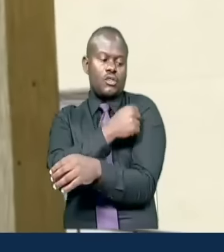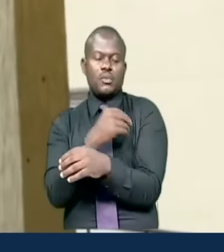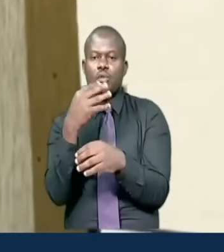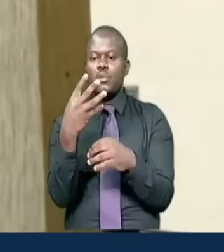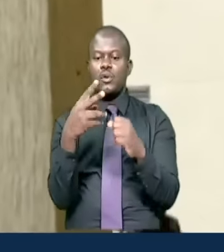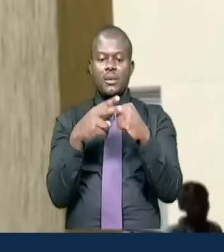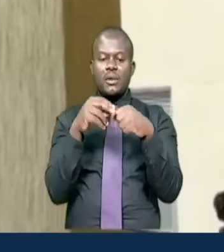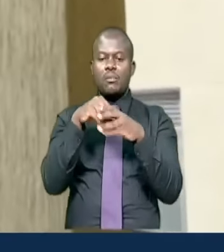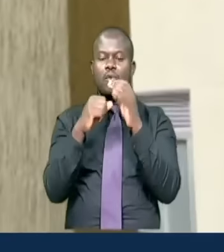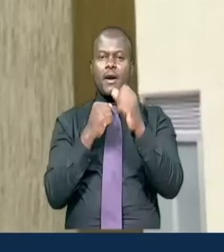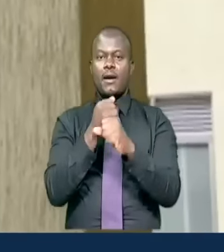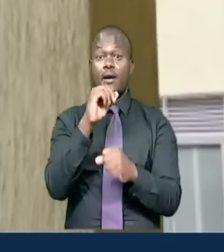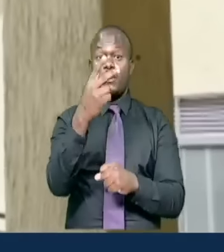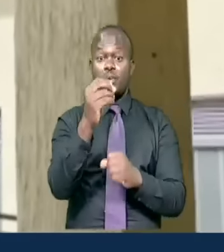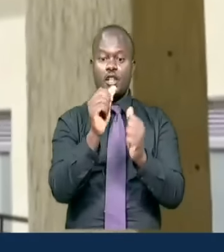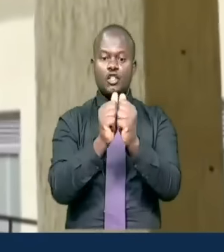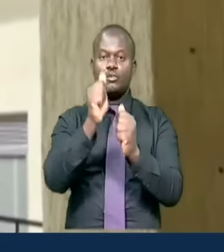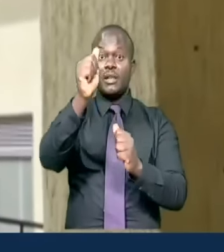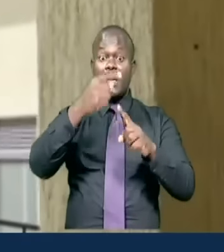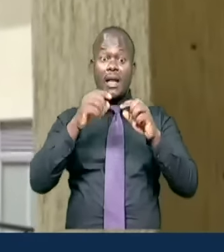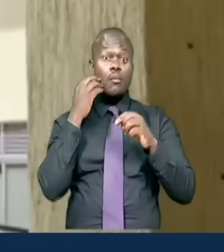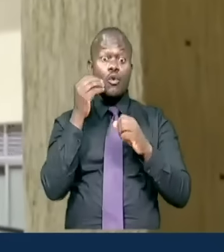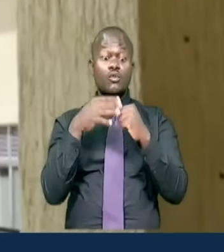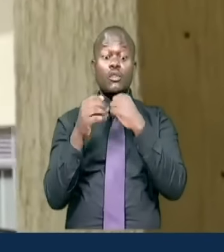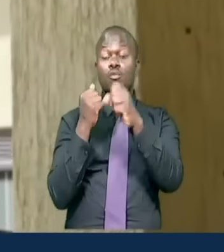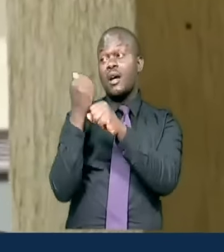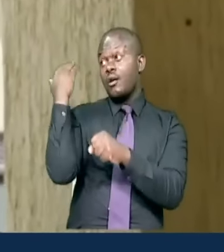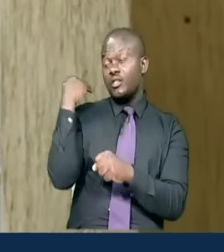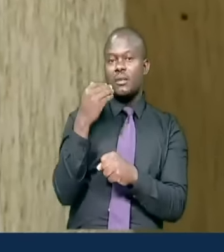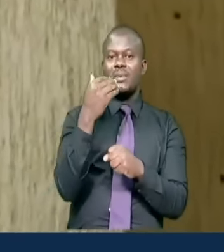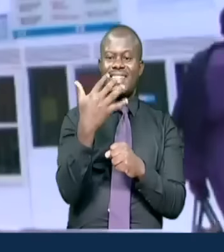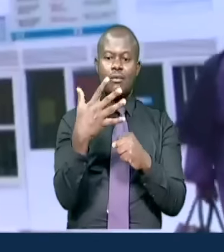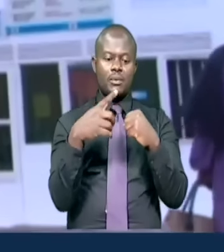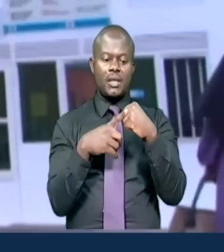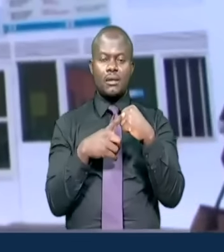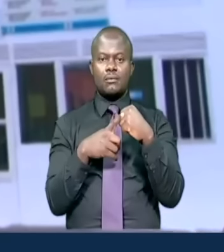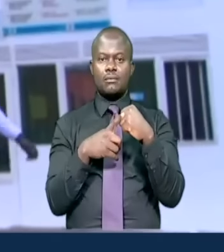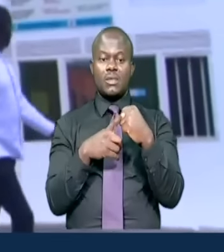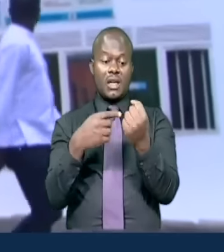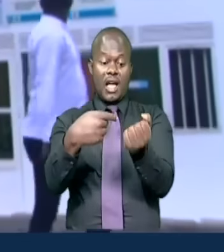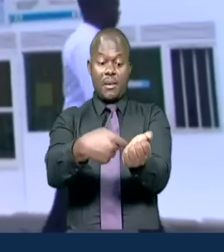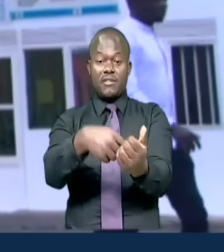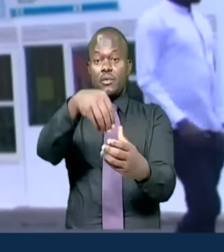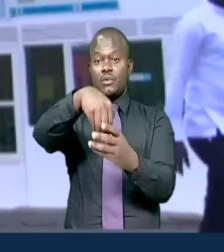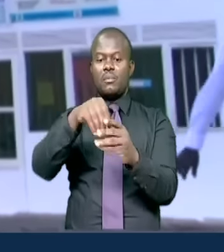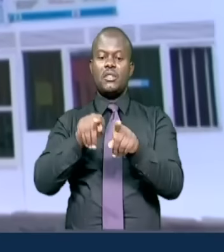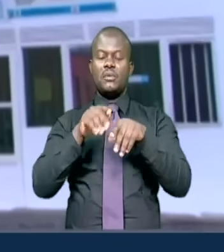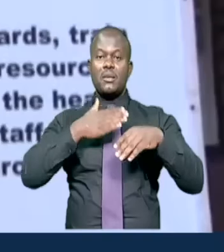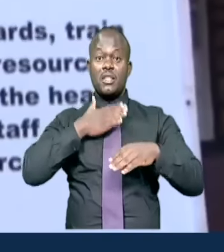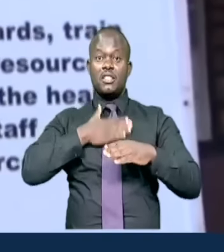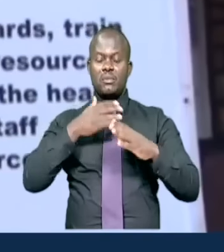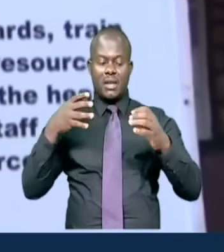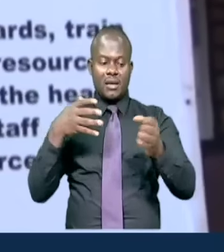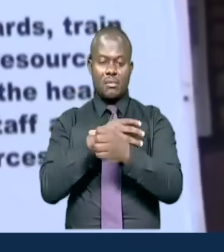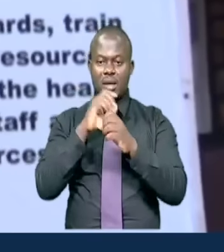47 muri 2015 ariko muri Nzeri umwaka ushize byari 56. ababyivurizamo nabo bashima imbaraga leta yashyize